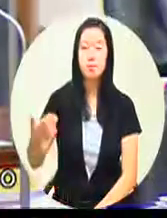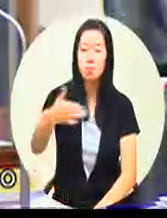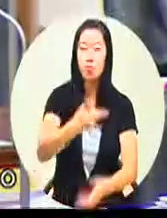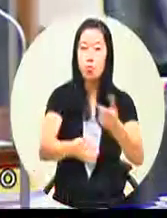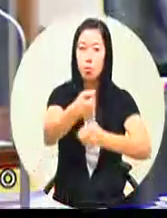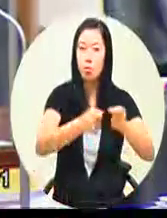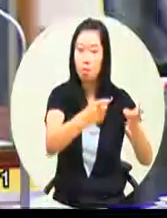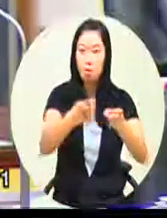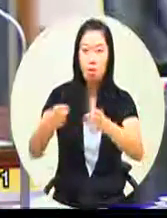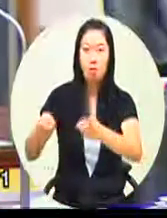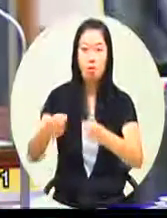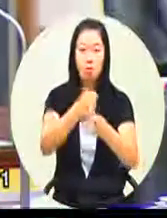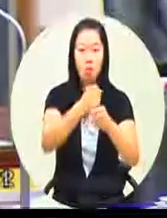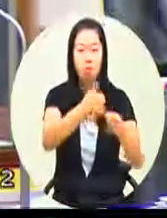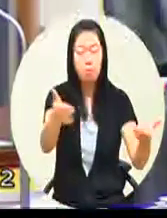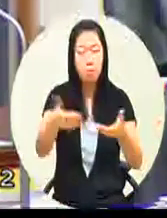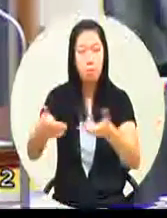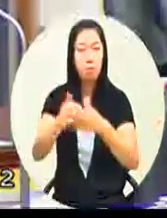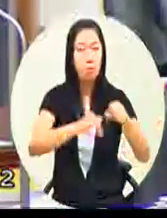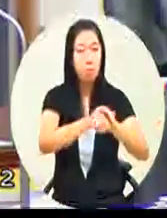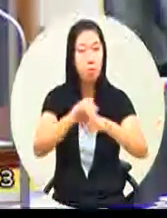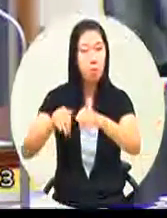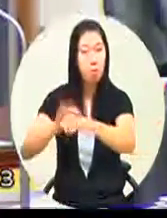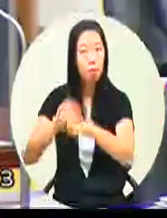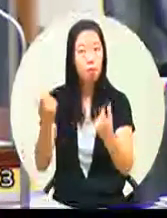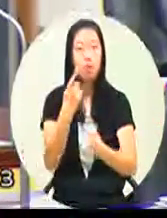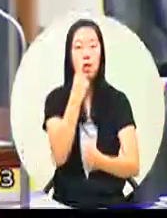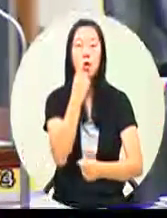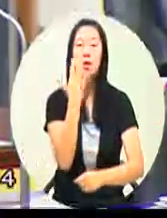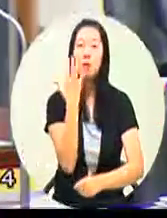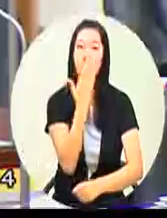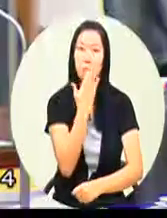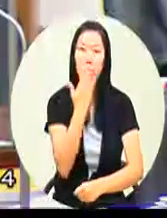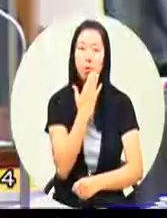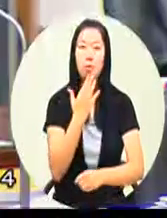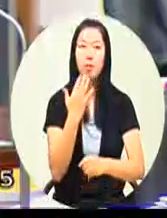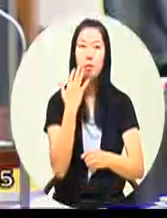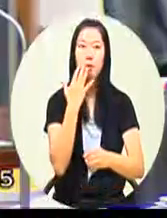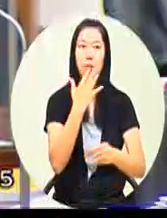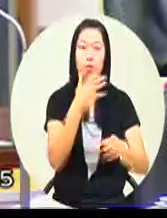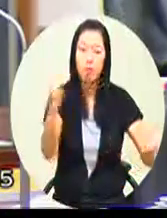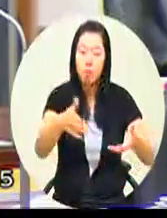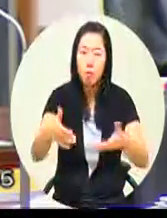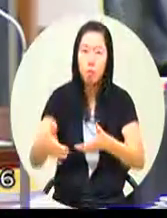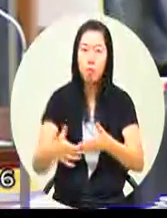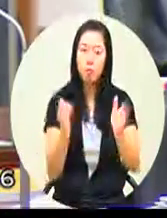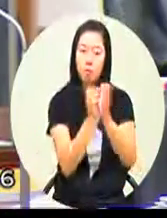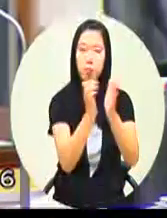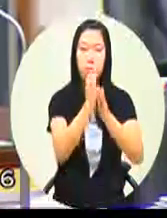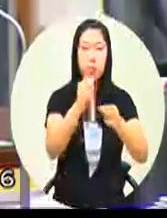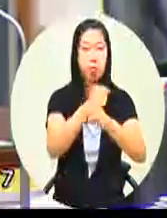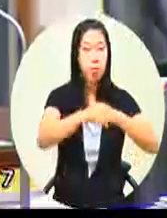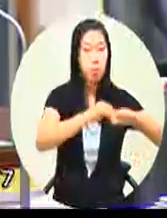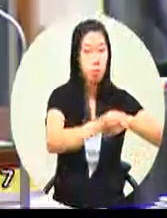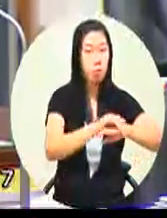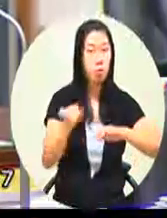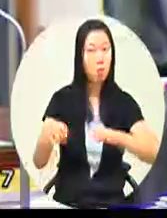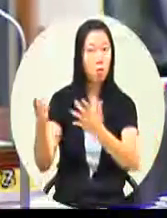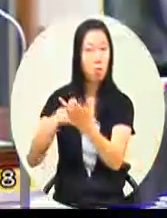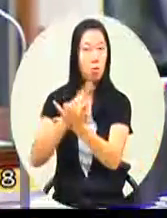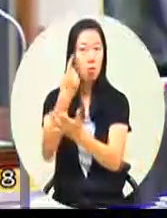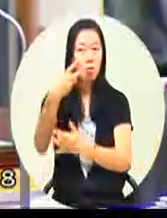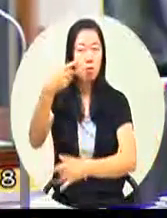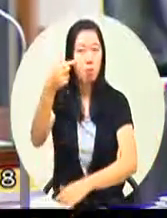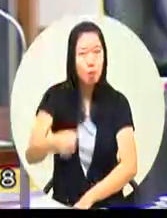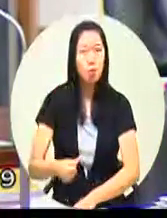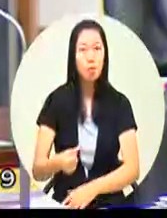都快要完成了嘛，包括它绿美化的工程也几乎都快要完成了嘛，对对，你有差别在这个两亿的部